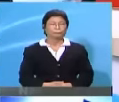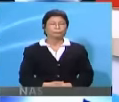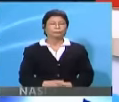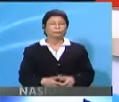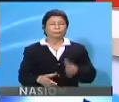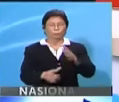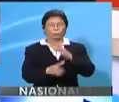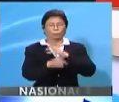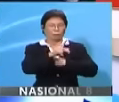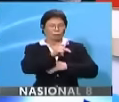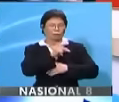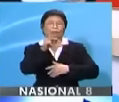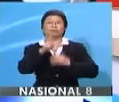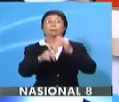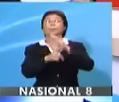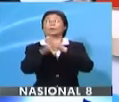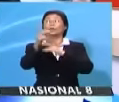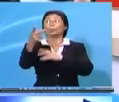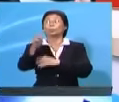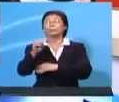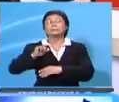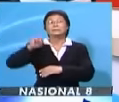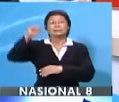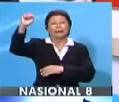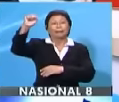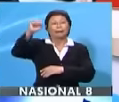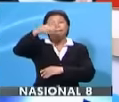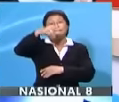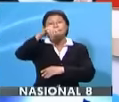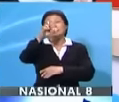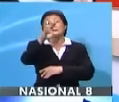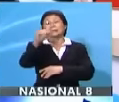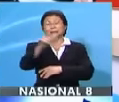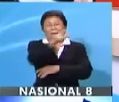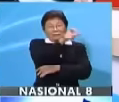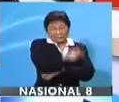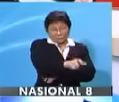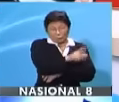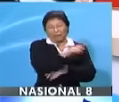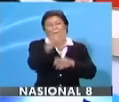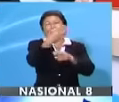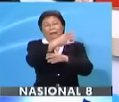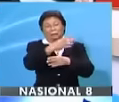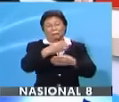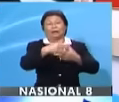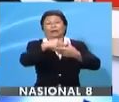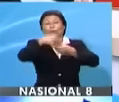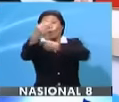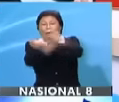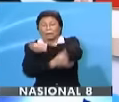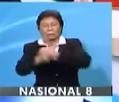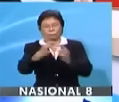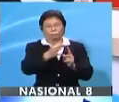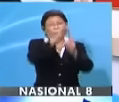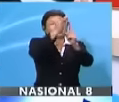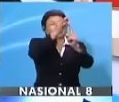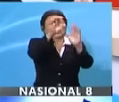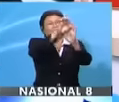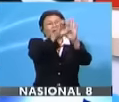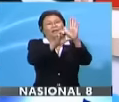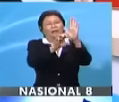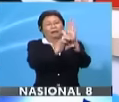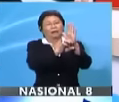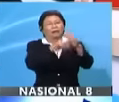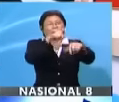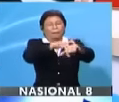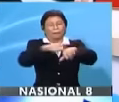Timbalan Ketua Menteri Sabah Tan Sri Joseph Pairin Kitingan mengingatkan individu termasuk dari luar negara supaya mengutamakan etika